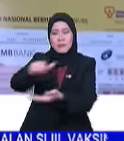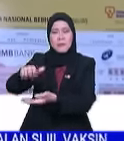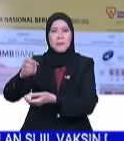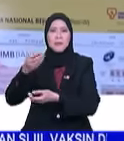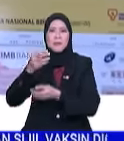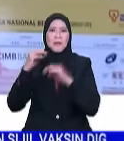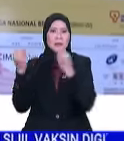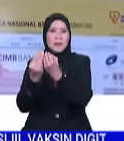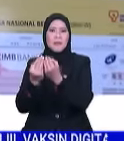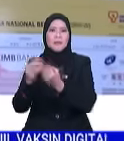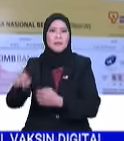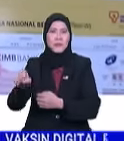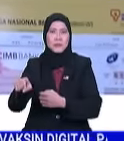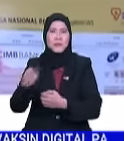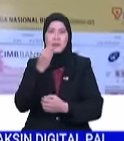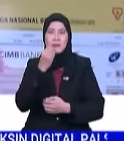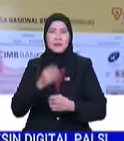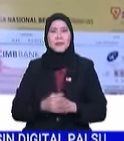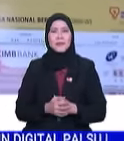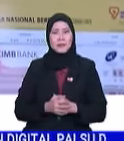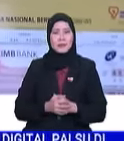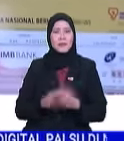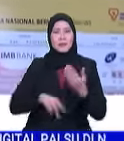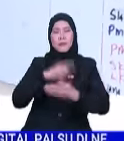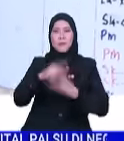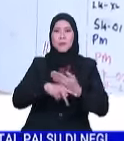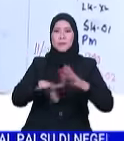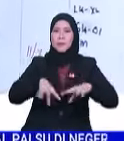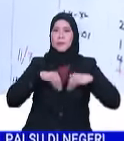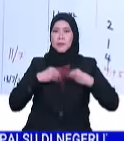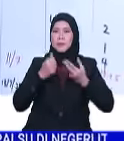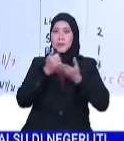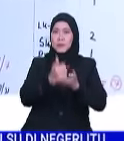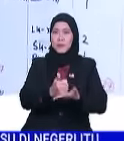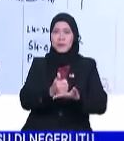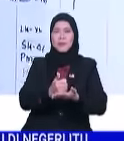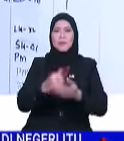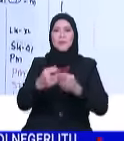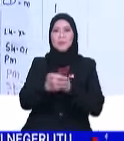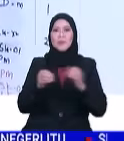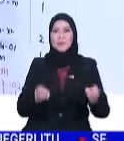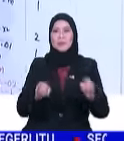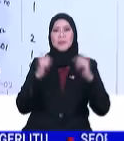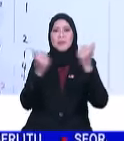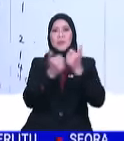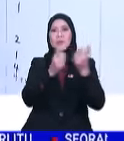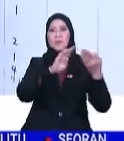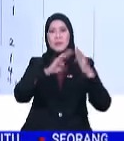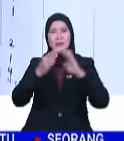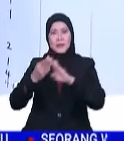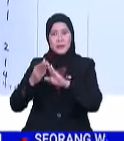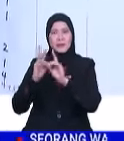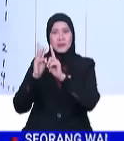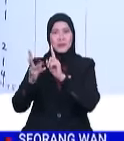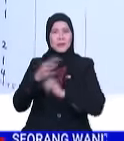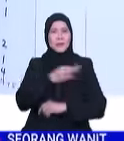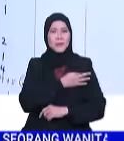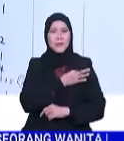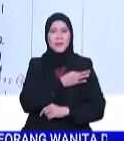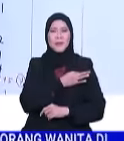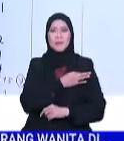keperluan. Beliau menyatakannya pada program penerimaan bantuan di Pusat Operasi Persatuan Komuniti Kebajikan Sukarelawan